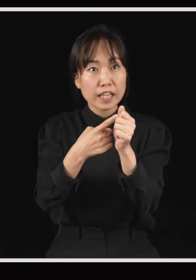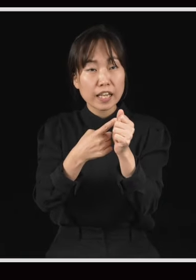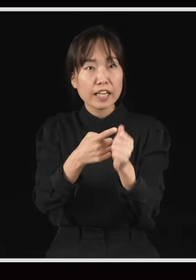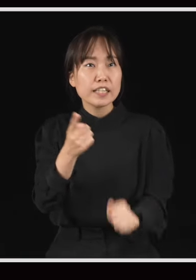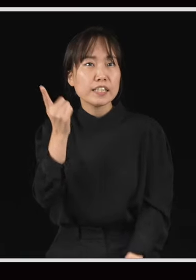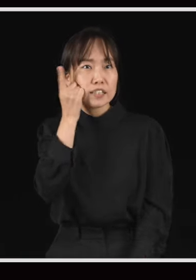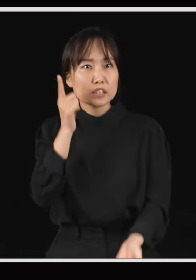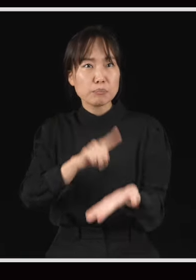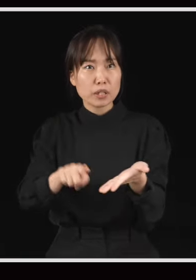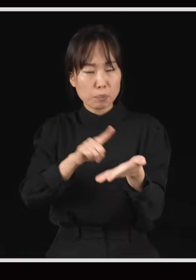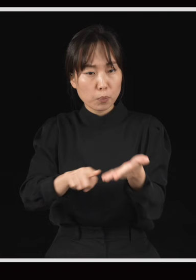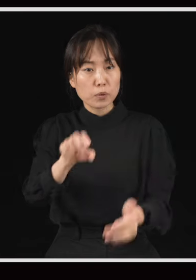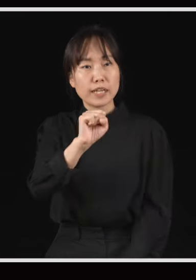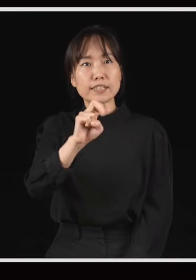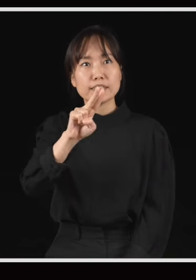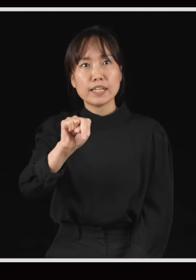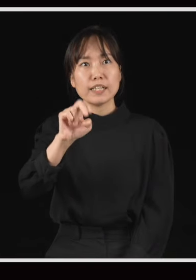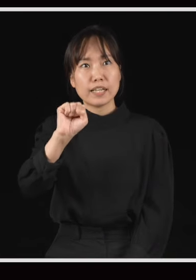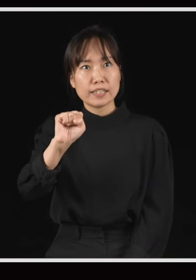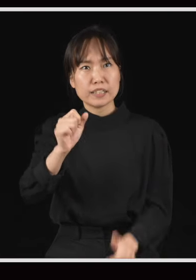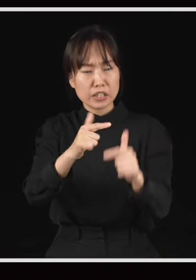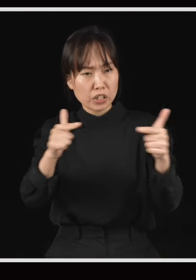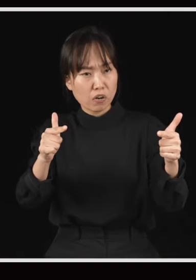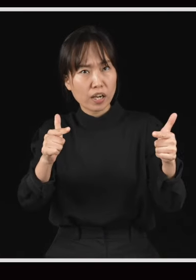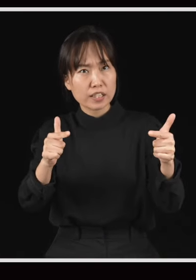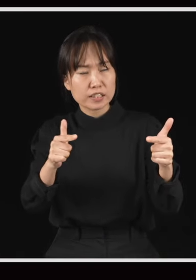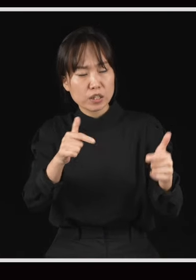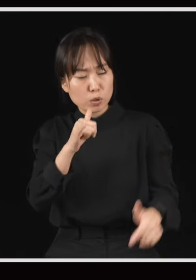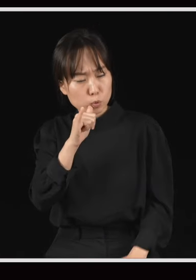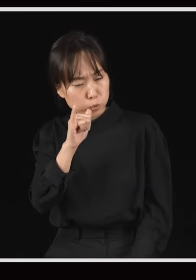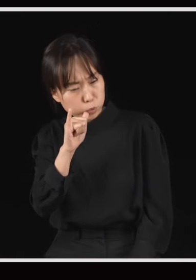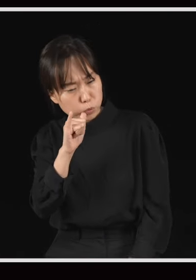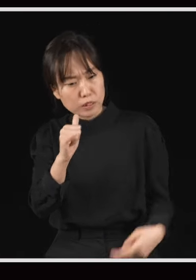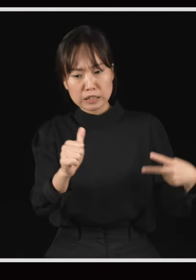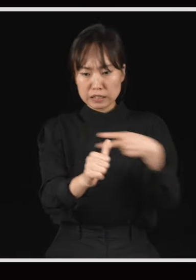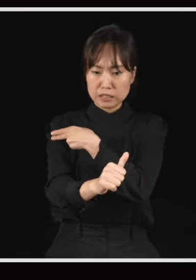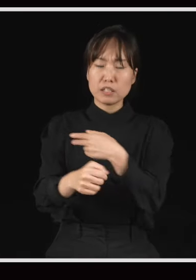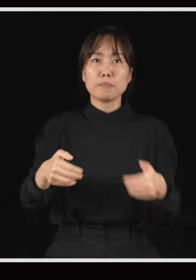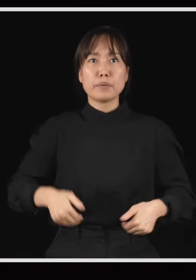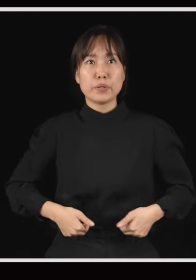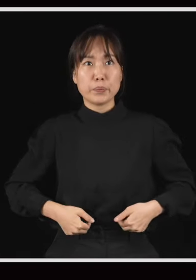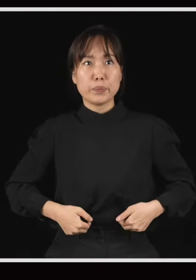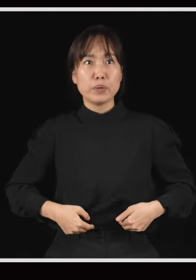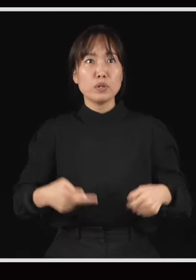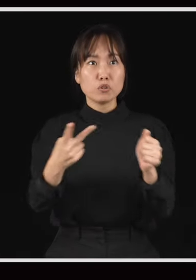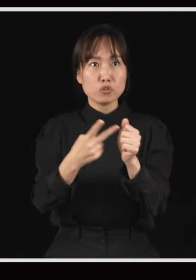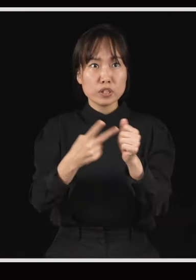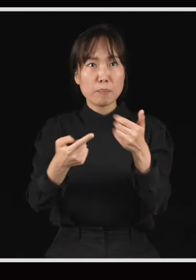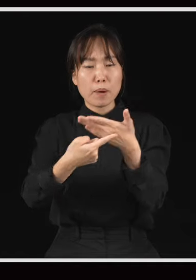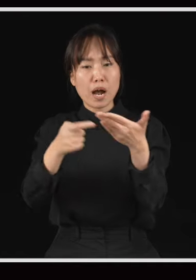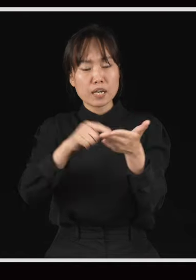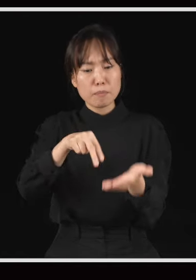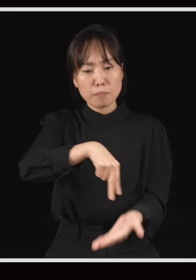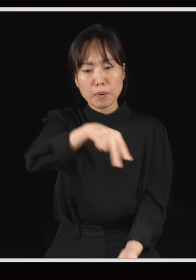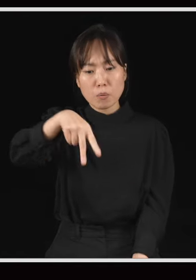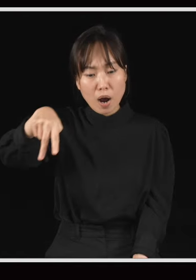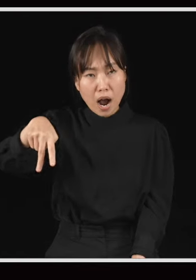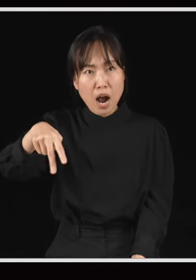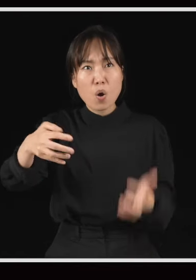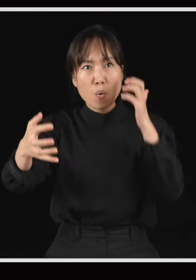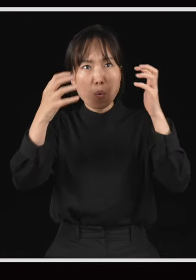번째로 불필요한 자극에서 내가 좀 멀어져 있어야 됩니다. 두 번째로 마음 방황이